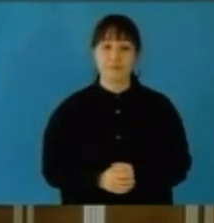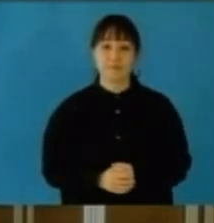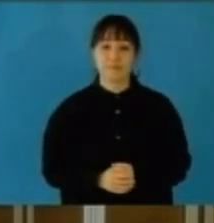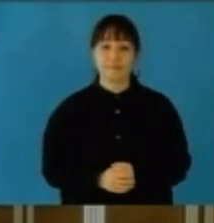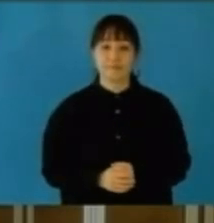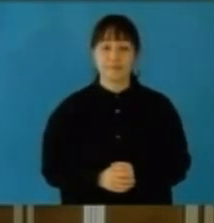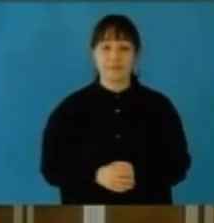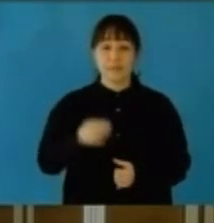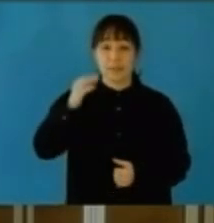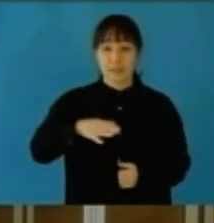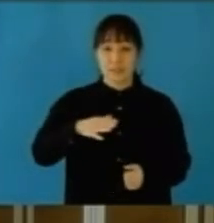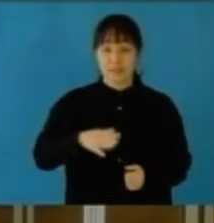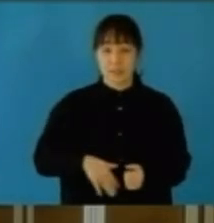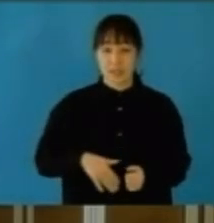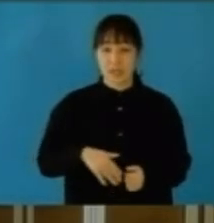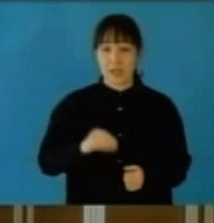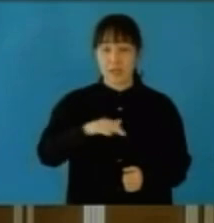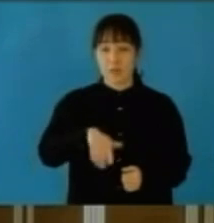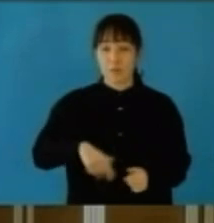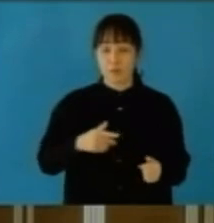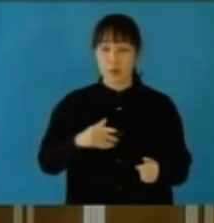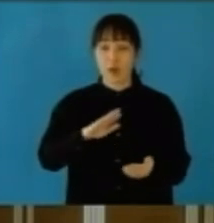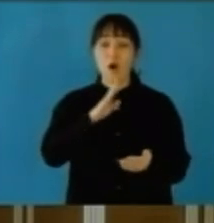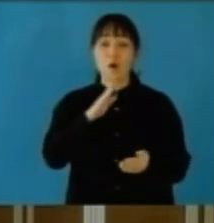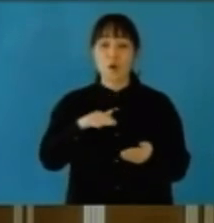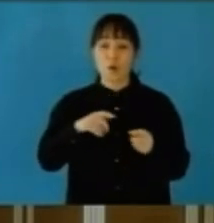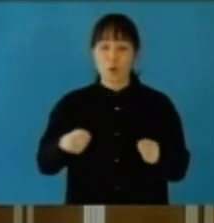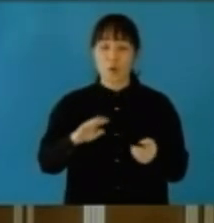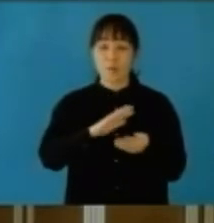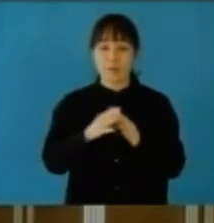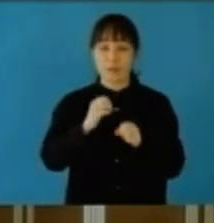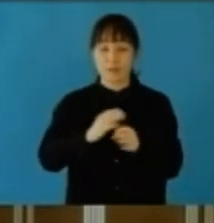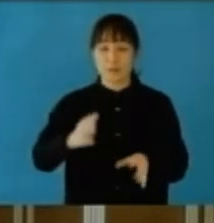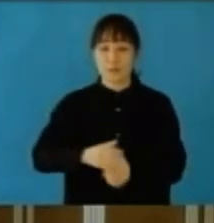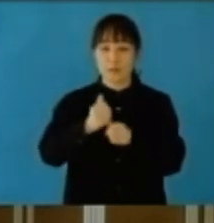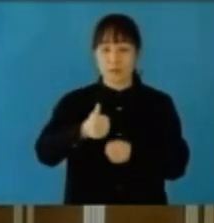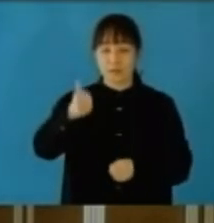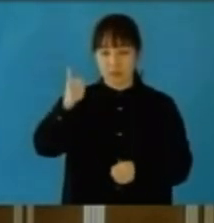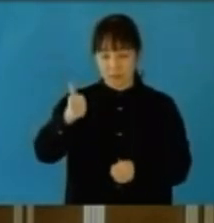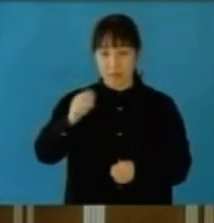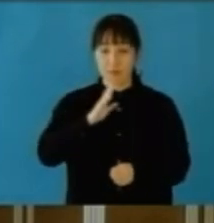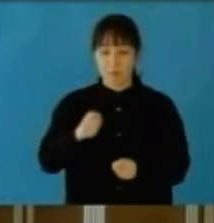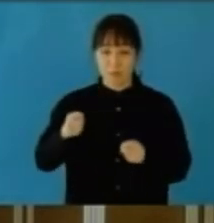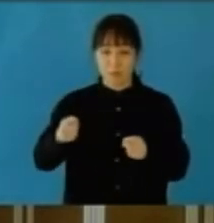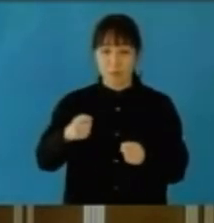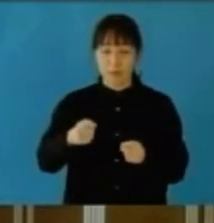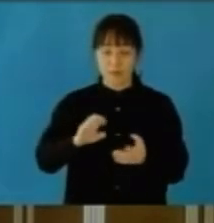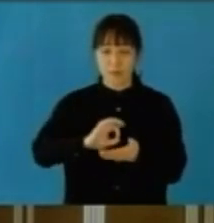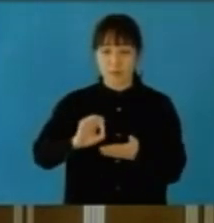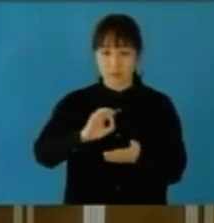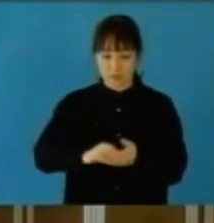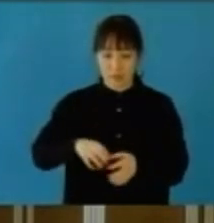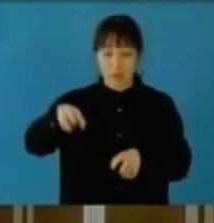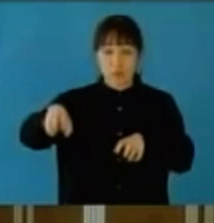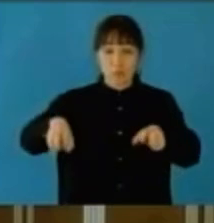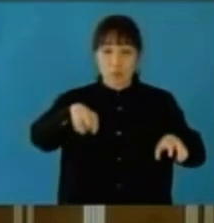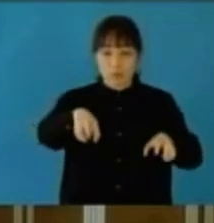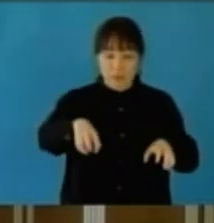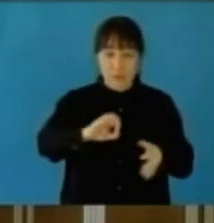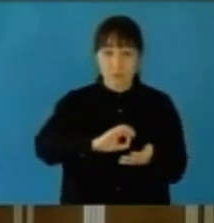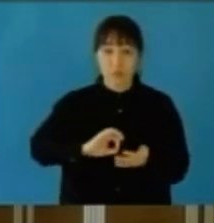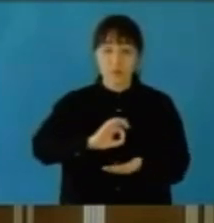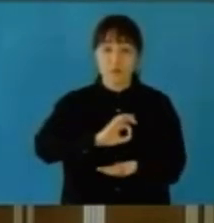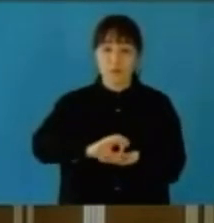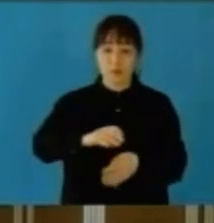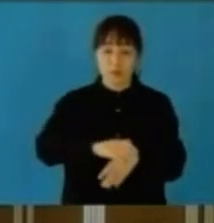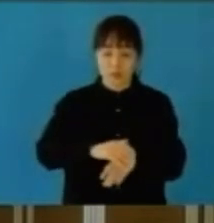安原土木部長兼本港区まちづくり総括官。 鹿児島本港区エリアの利活用にかかるゾーニングの進め方とスケジュールについ